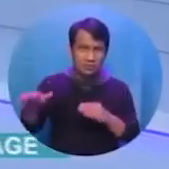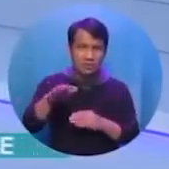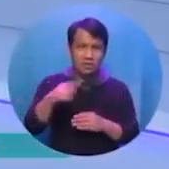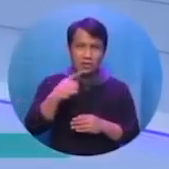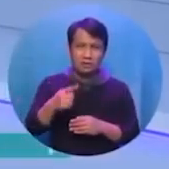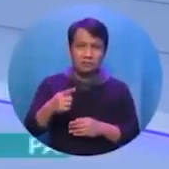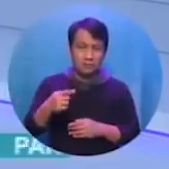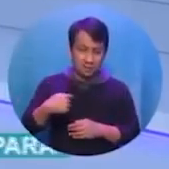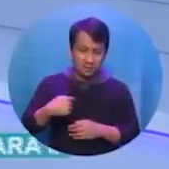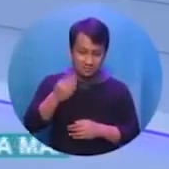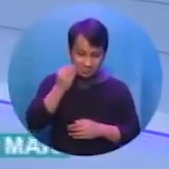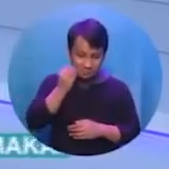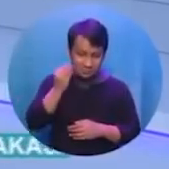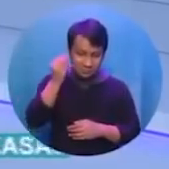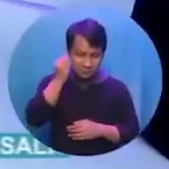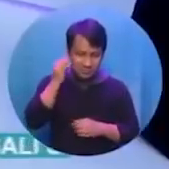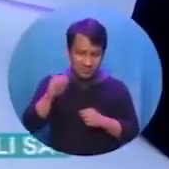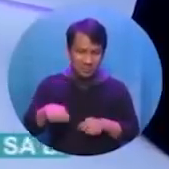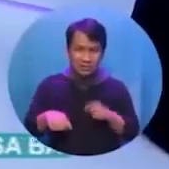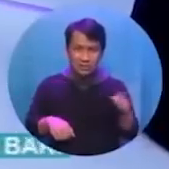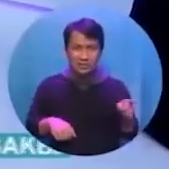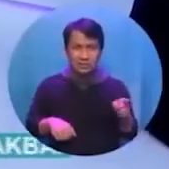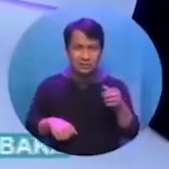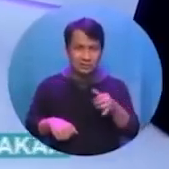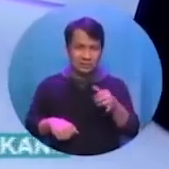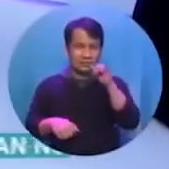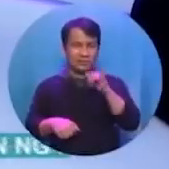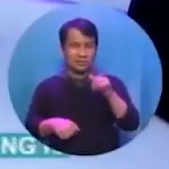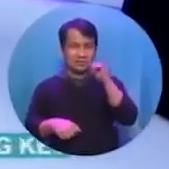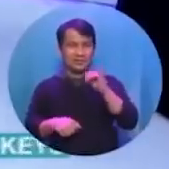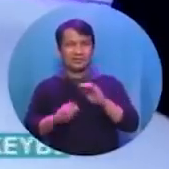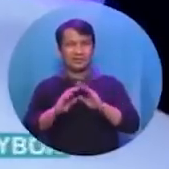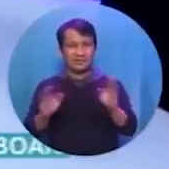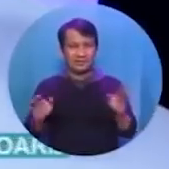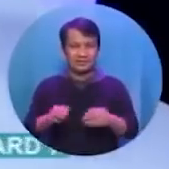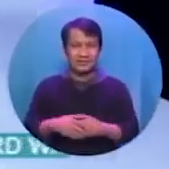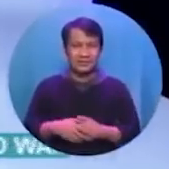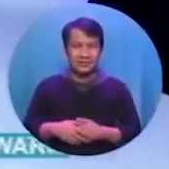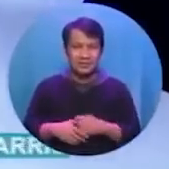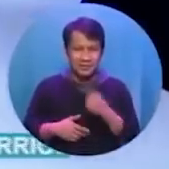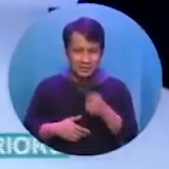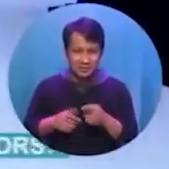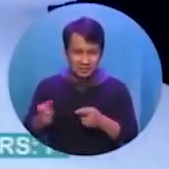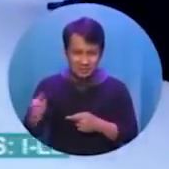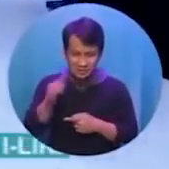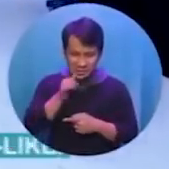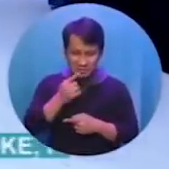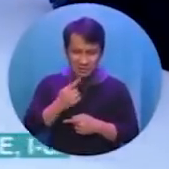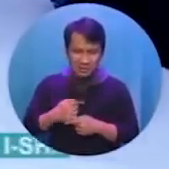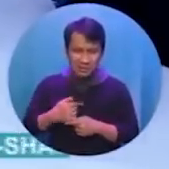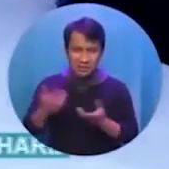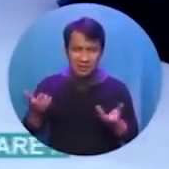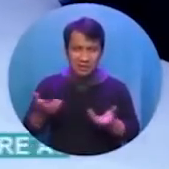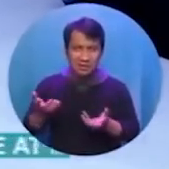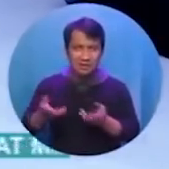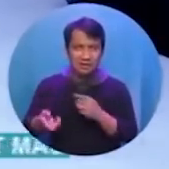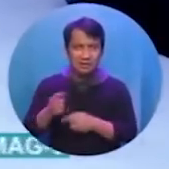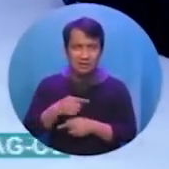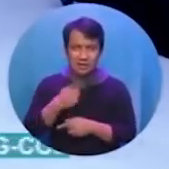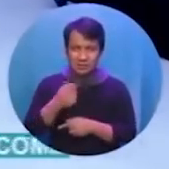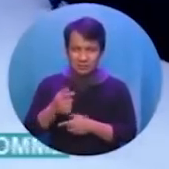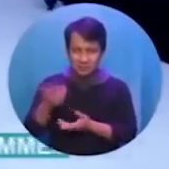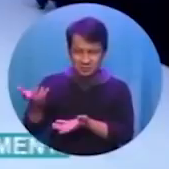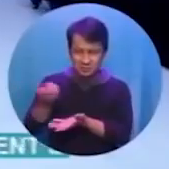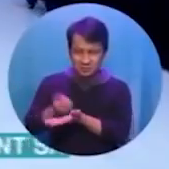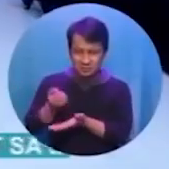darling, I'm home. Wow, ha? Tapos si darling, amoy alak. Yo! Tapos tinanong si Minnie Mrs., nasaan na yung